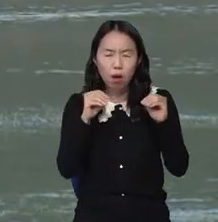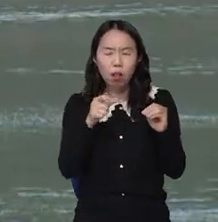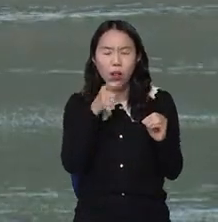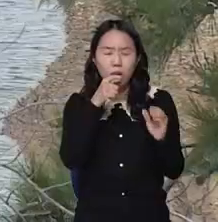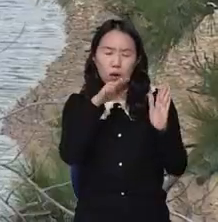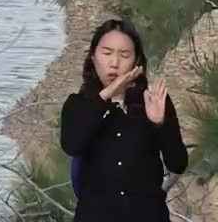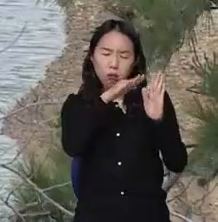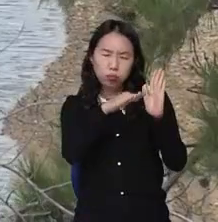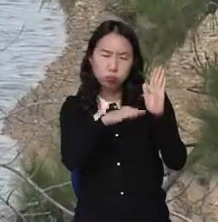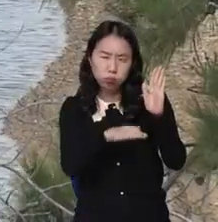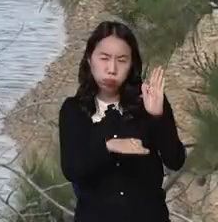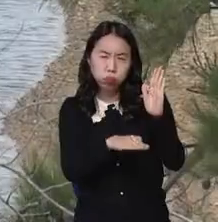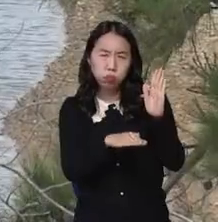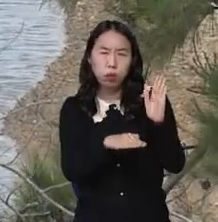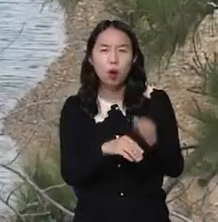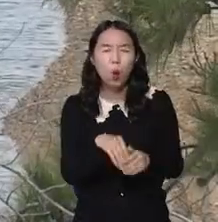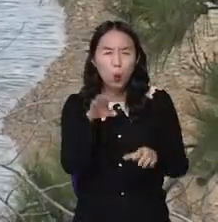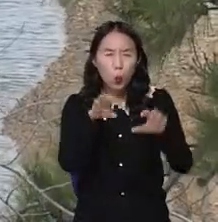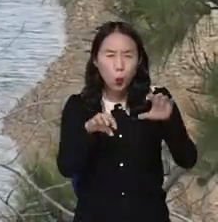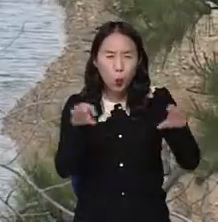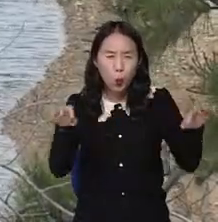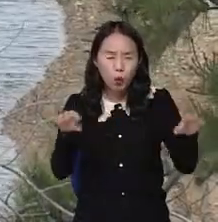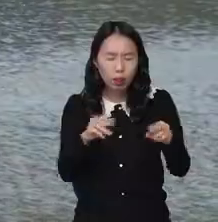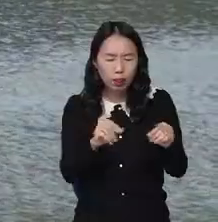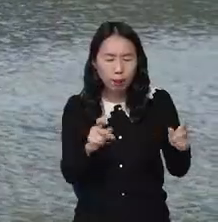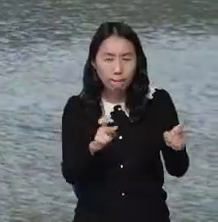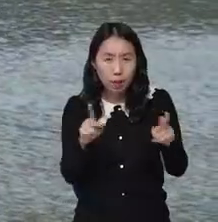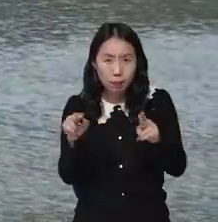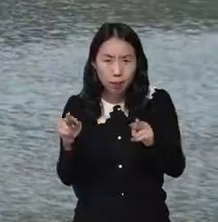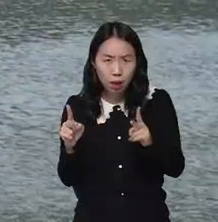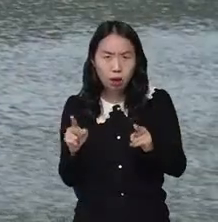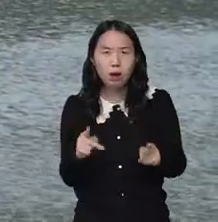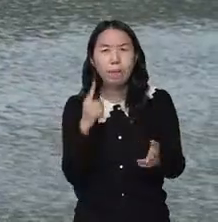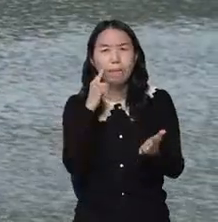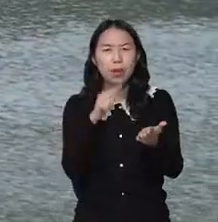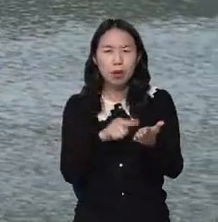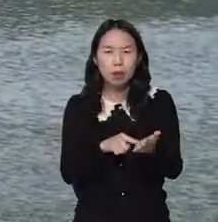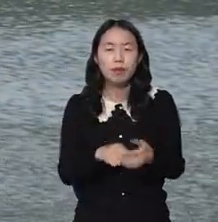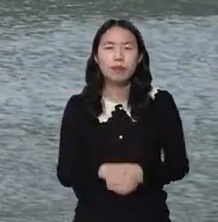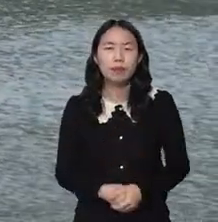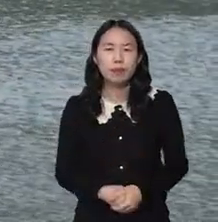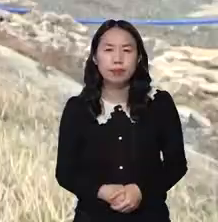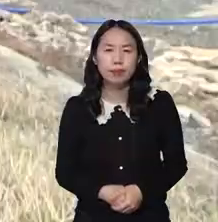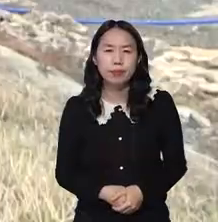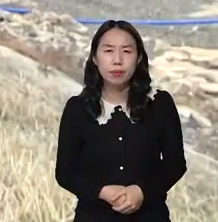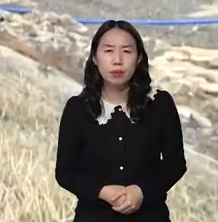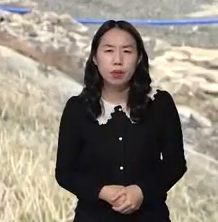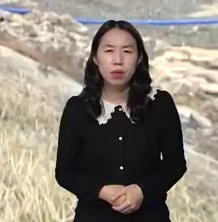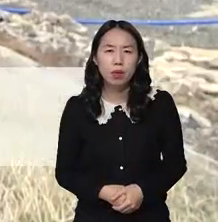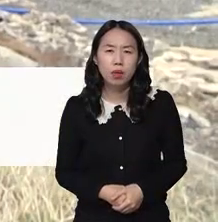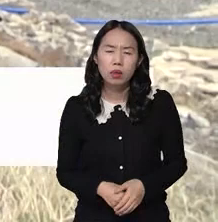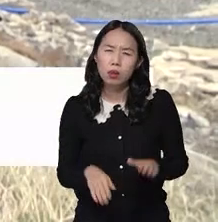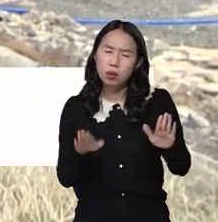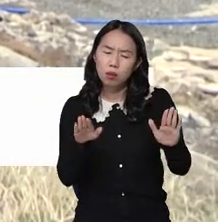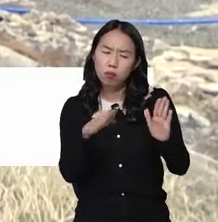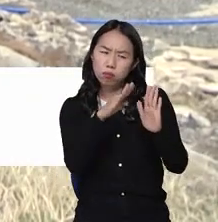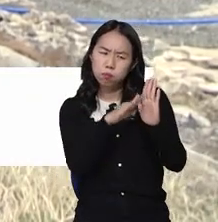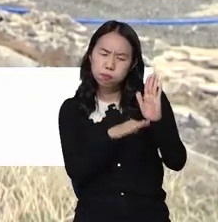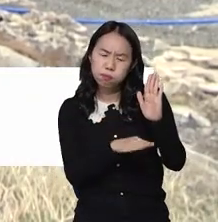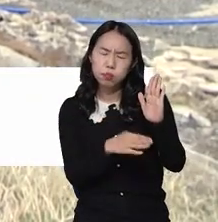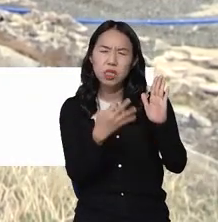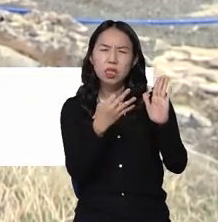수위가 크게 낮아지면서 곳곳이 바닥을 드러냈습니다. 우리의 지금 수량은 지금